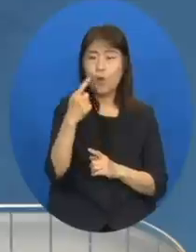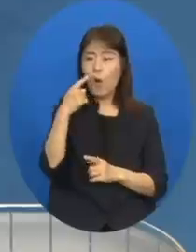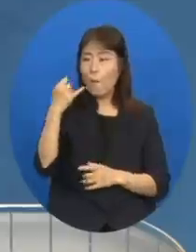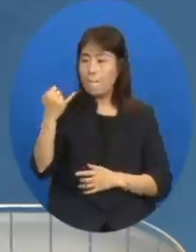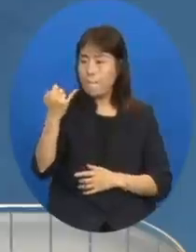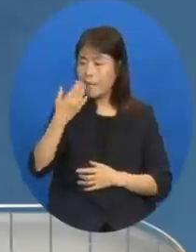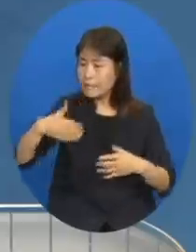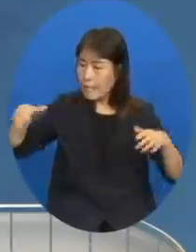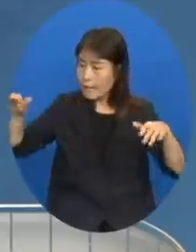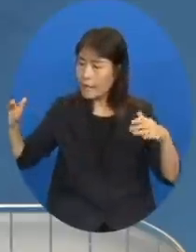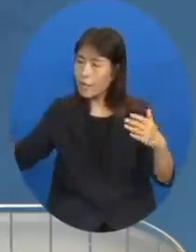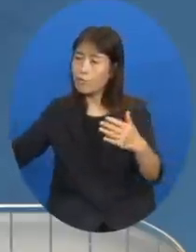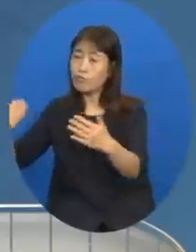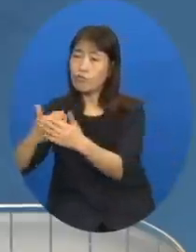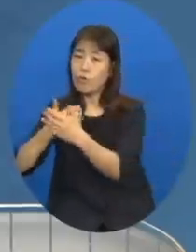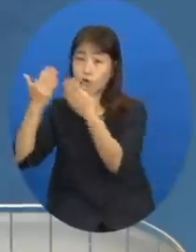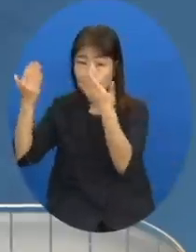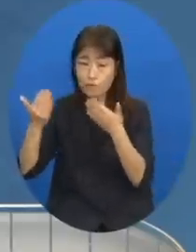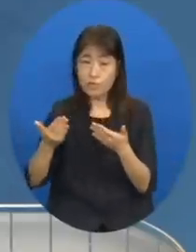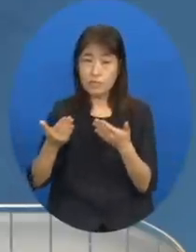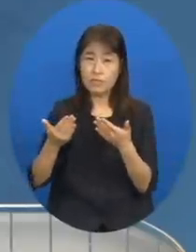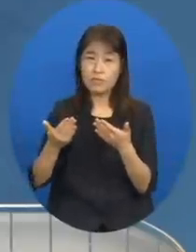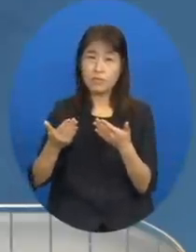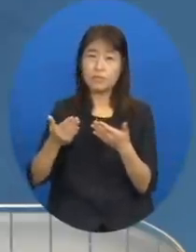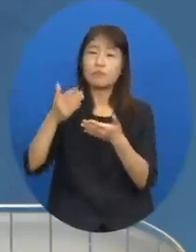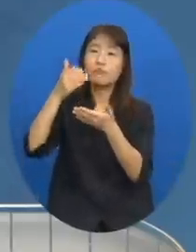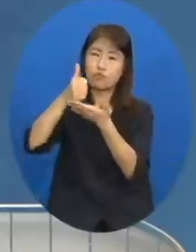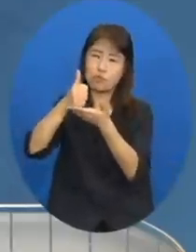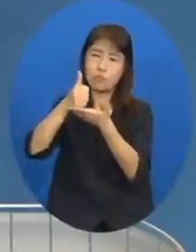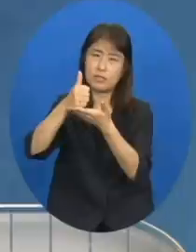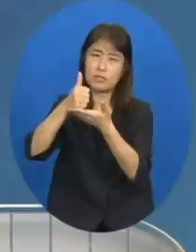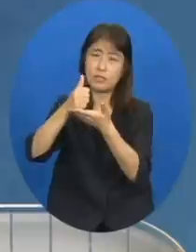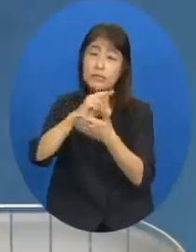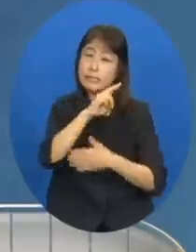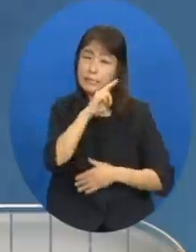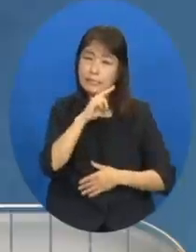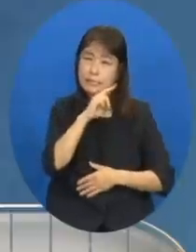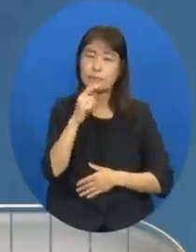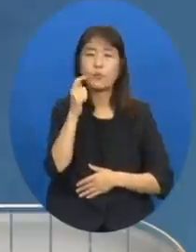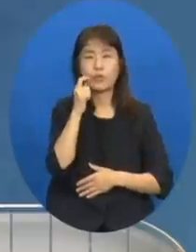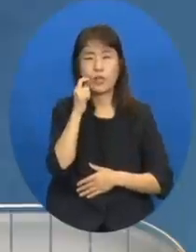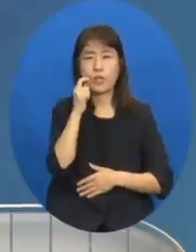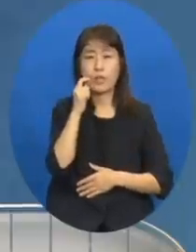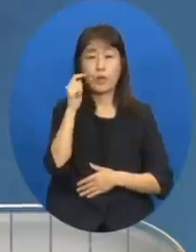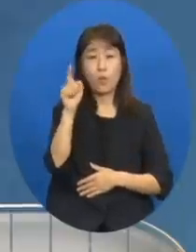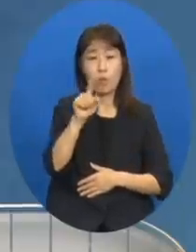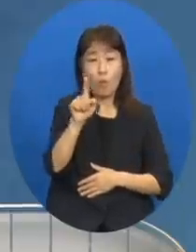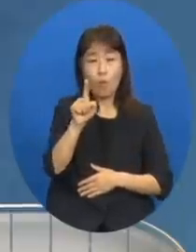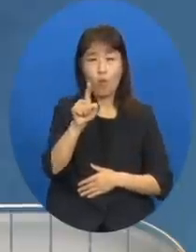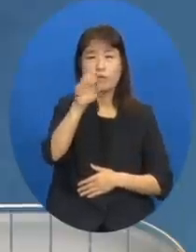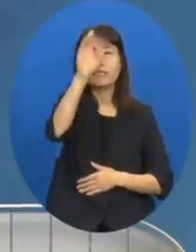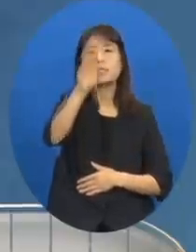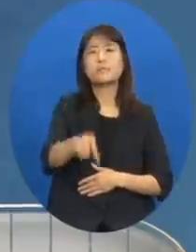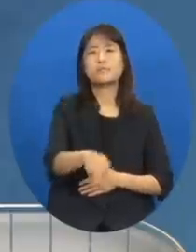분이다 의심할 수 없는 증거를 가지고 있어요 그게 바로 십자가예요